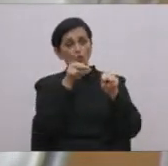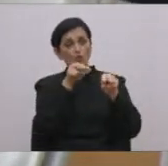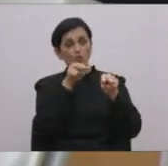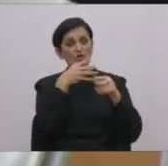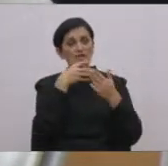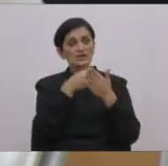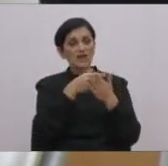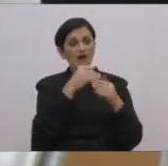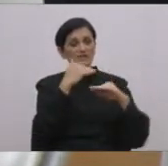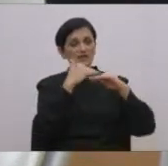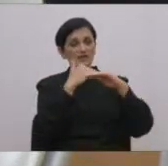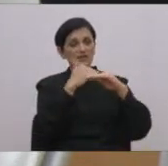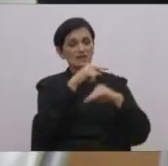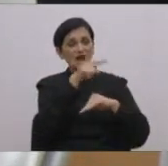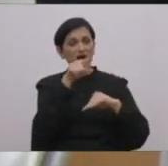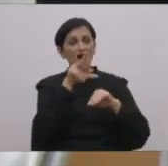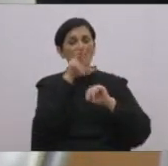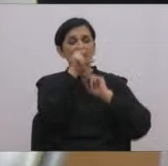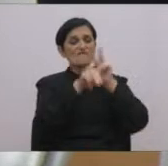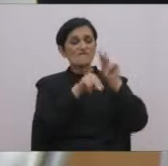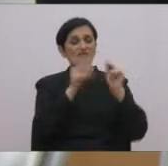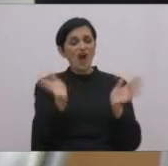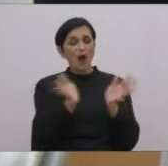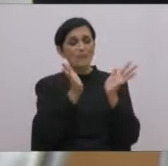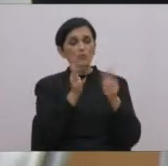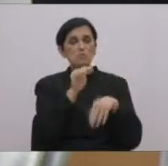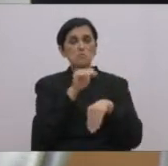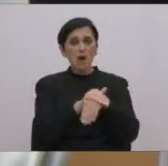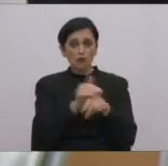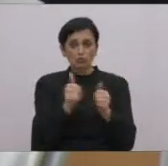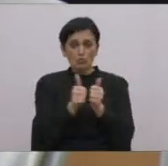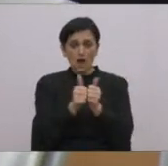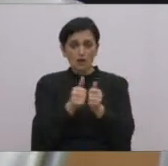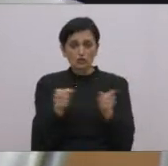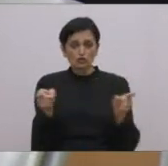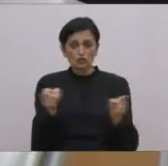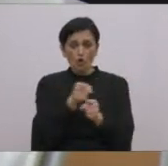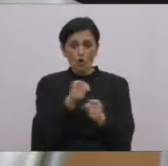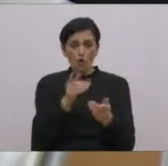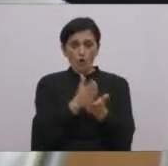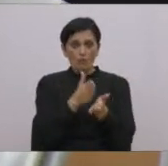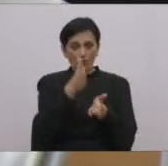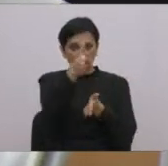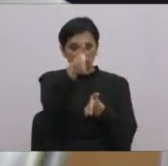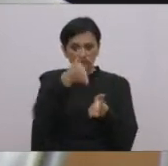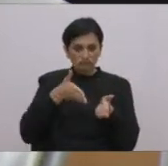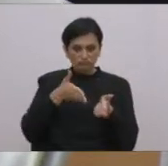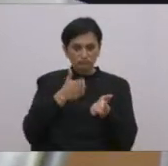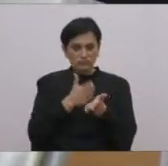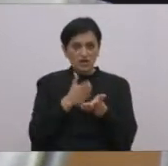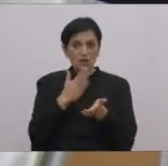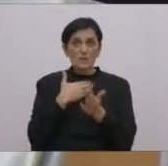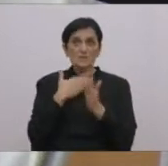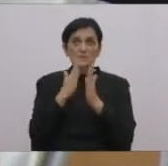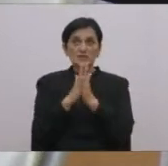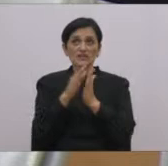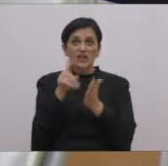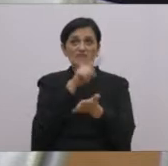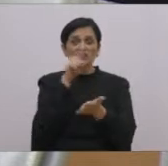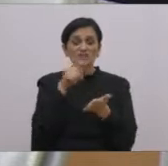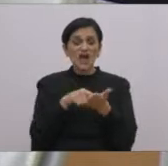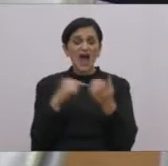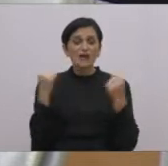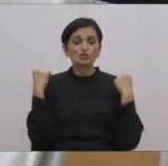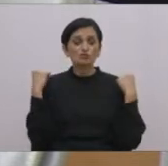bentavian, tanatolips, și zahile vidam hrnebebian, pa bi rez, mezuble bi arianic. Mimina, hovotrum, am sa ce se hrăd, tara